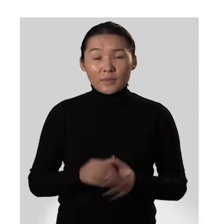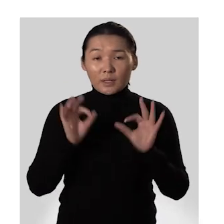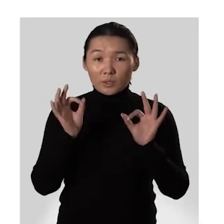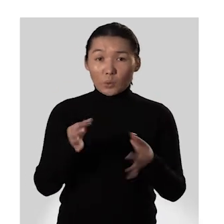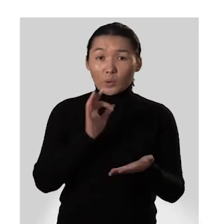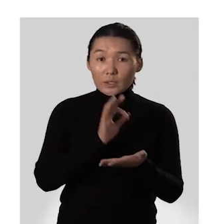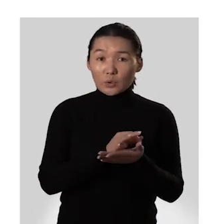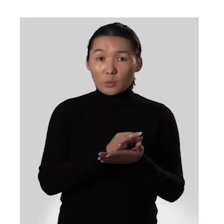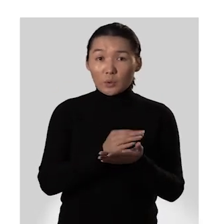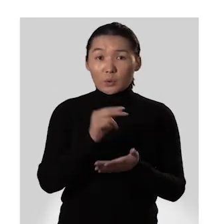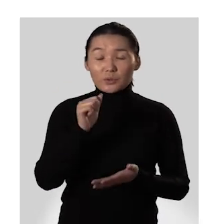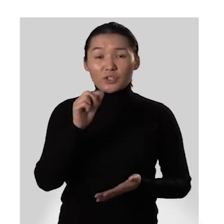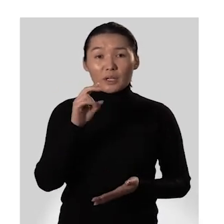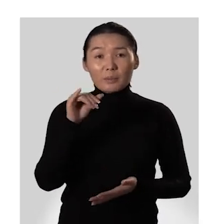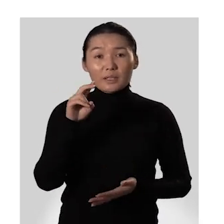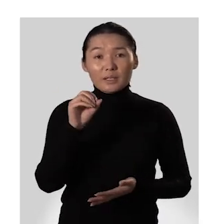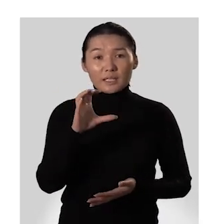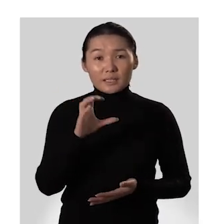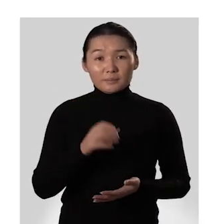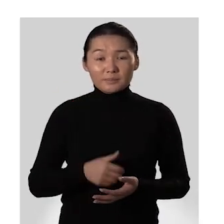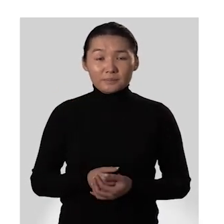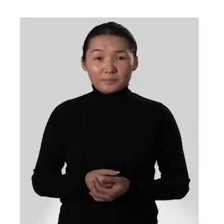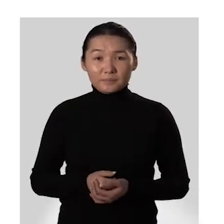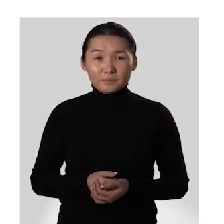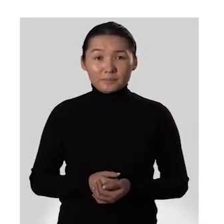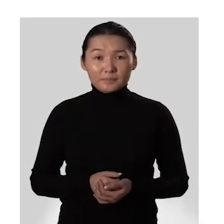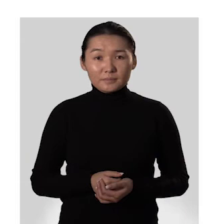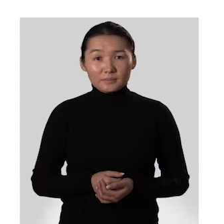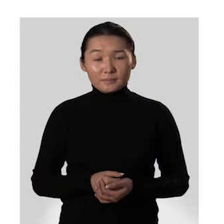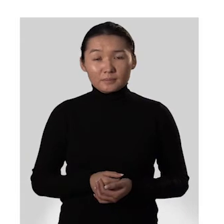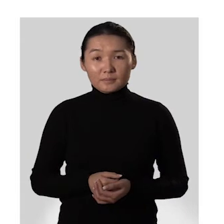Туура жообу чабендес.